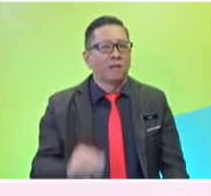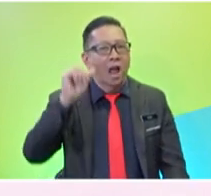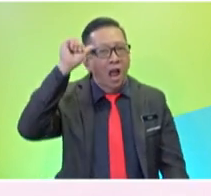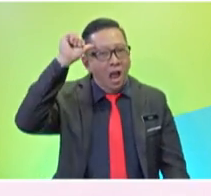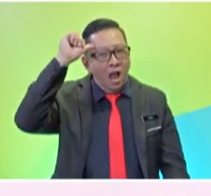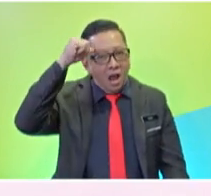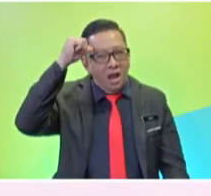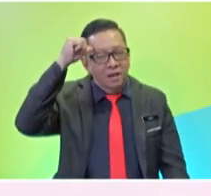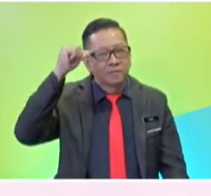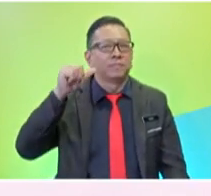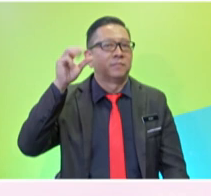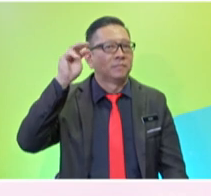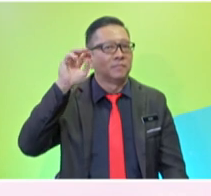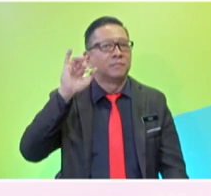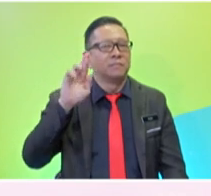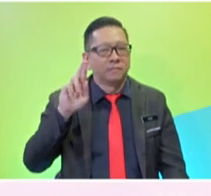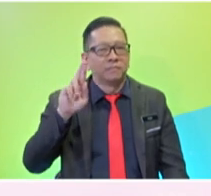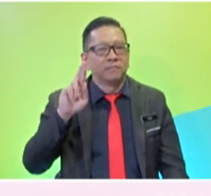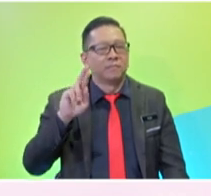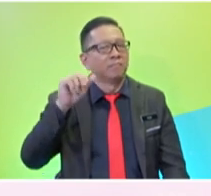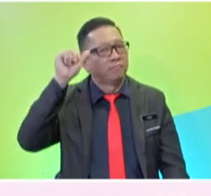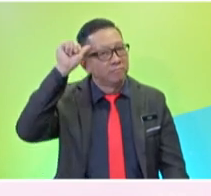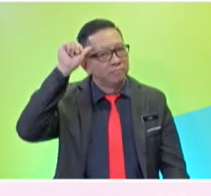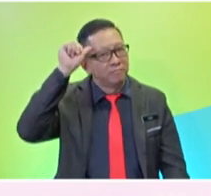boleh melakukan senam lantai